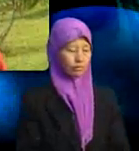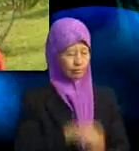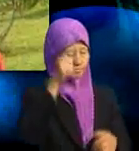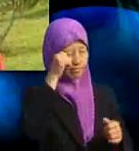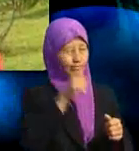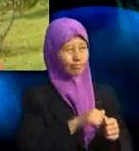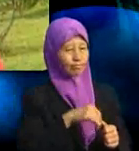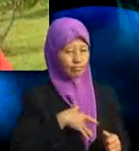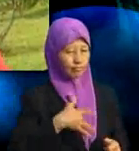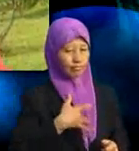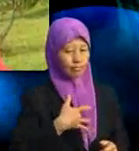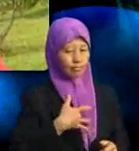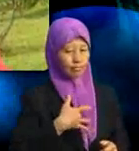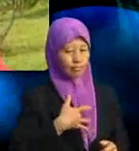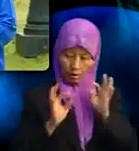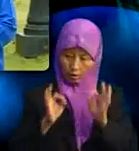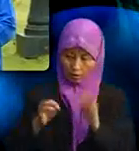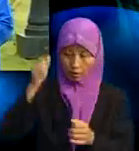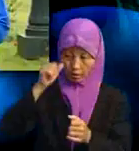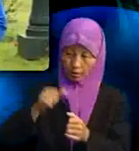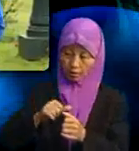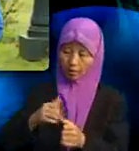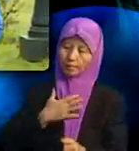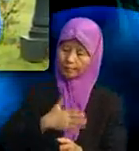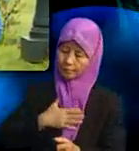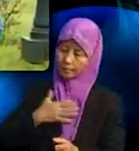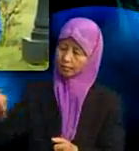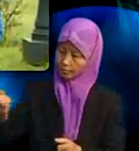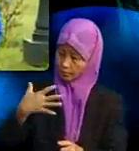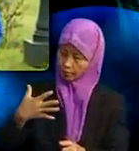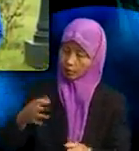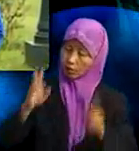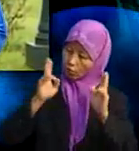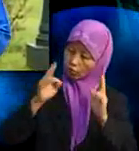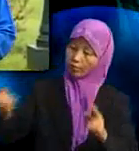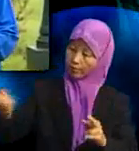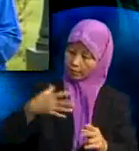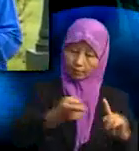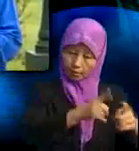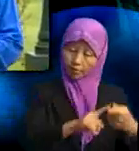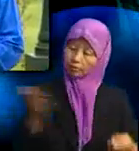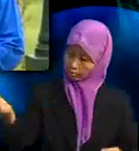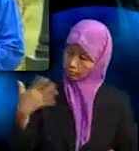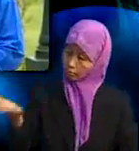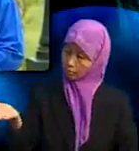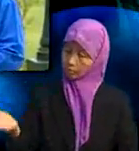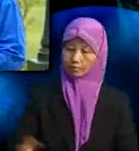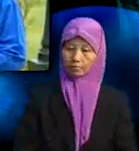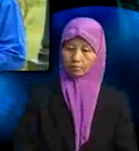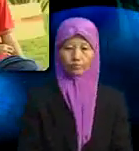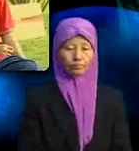Intan rasa, Intan ingat. Kalau ingat, boleh beritahu Ustaz dan rakan-rakan bagaimana cara